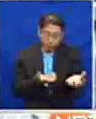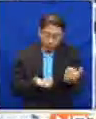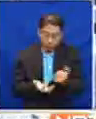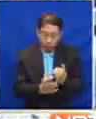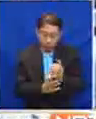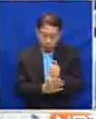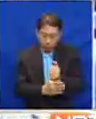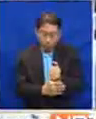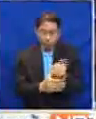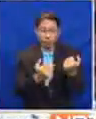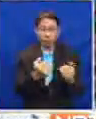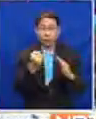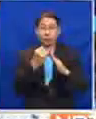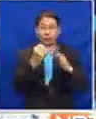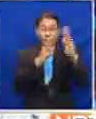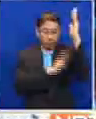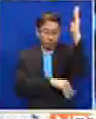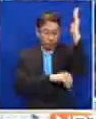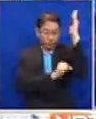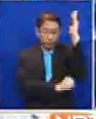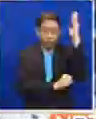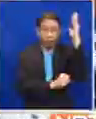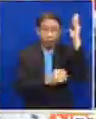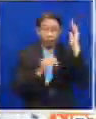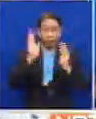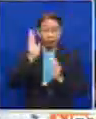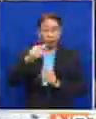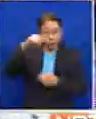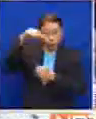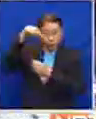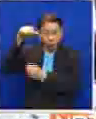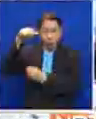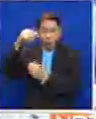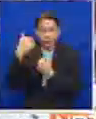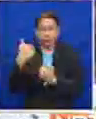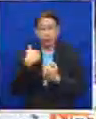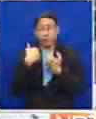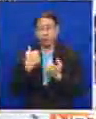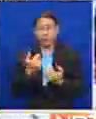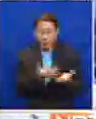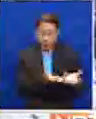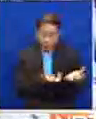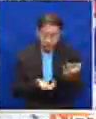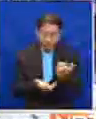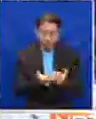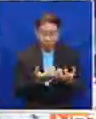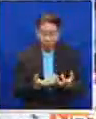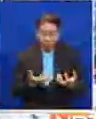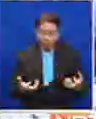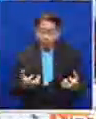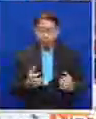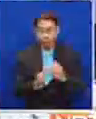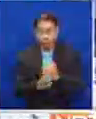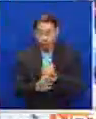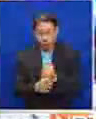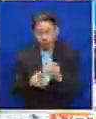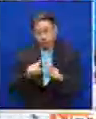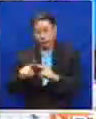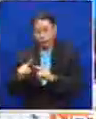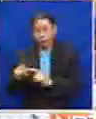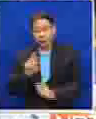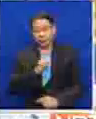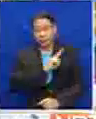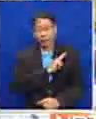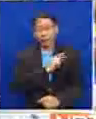พางซึ่งจังหวัดสงขลาได้ออกประกาศให้เจ้าของพงศ์พางไซนั่งทำการรื้อถอนเครื่องมือประมงพงพาด้วยตัวเองภายใน